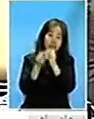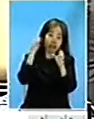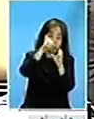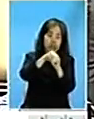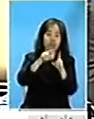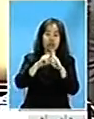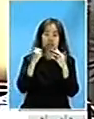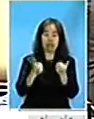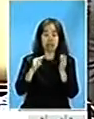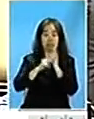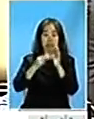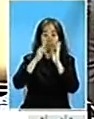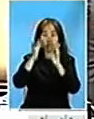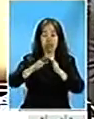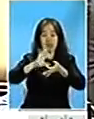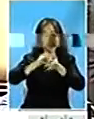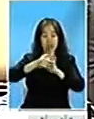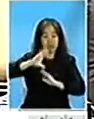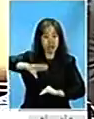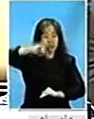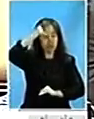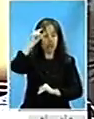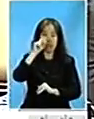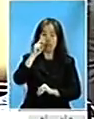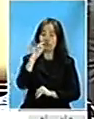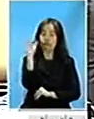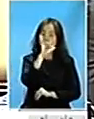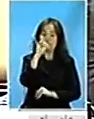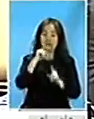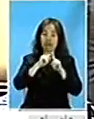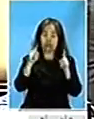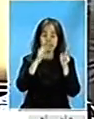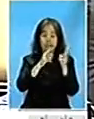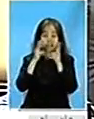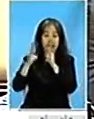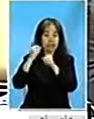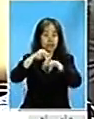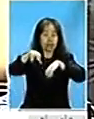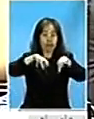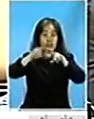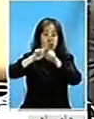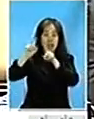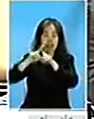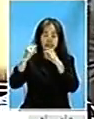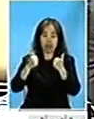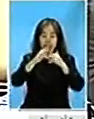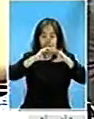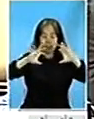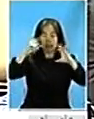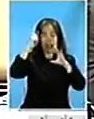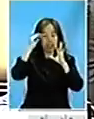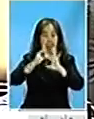าสามารถเก่งขึ้นและประสบความสำเร็จได้ทันทีแต่การดำเนินการนับตั้งแต่รัฐบาลนี้เข้ามาได้เริ่มให้ความสำคัญกับกีฬาอย่าง